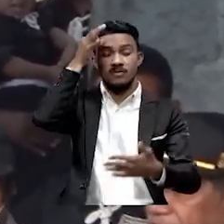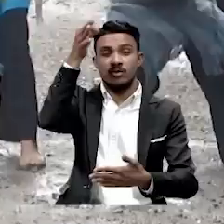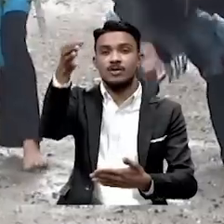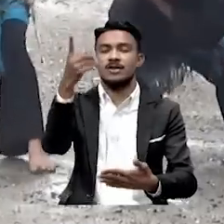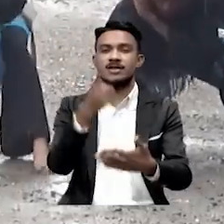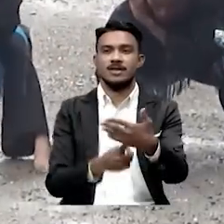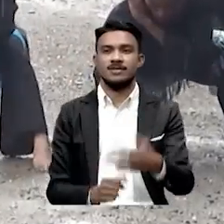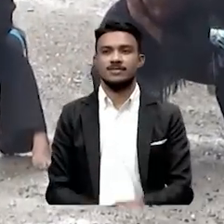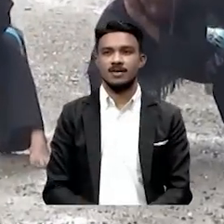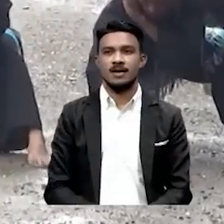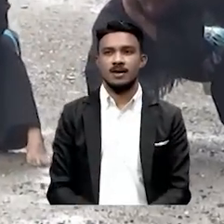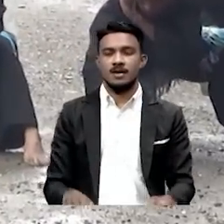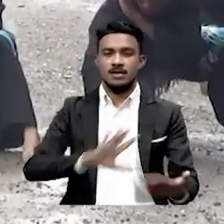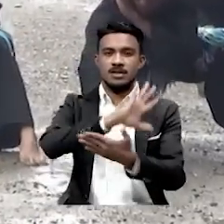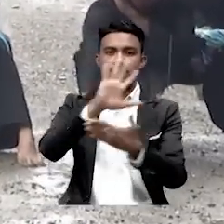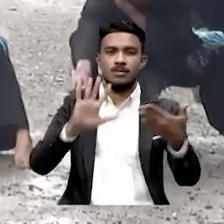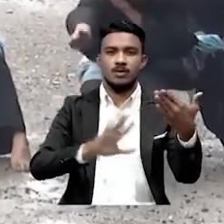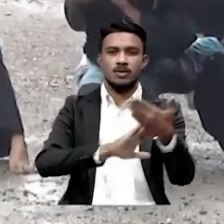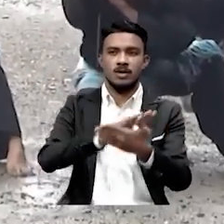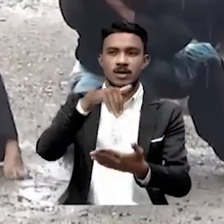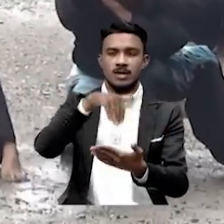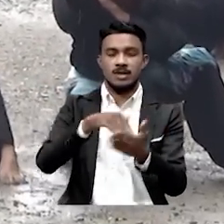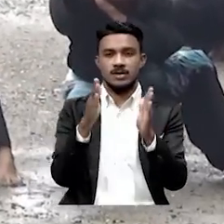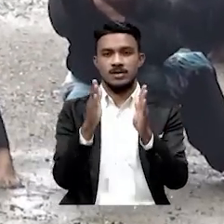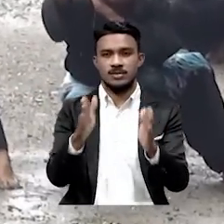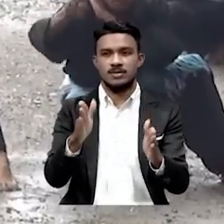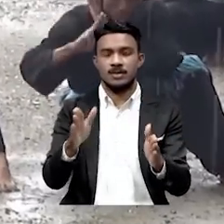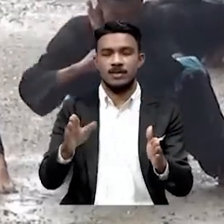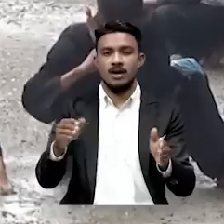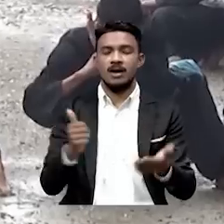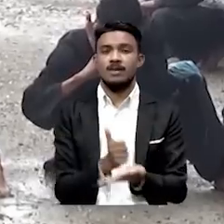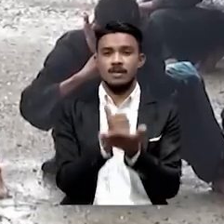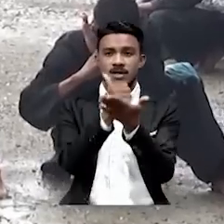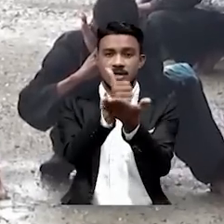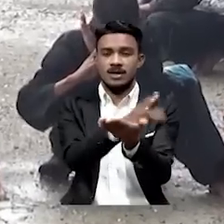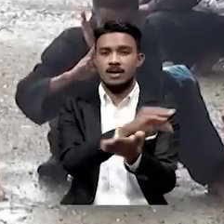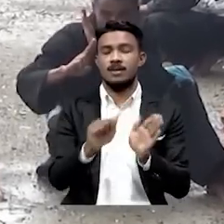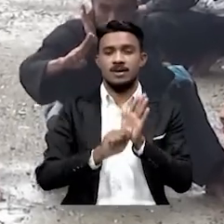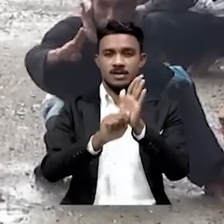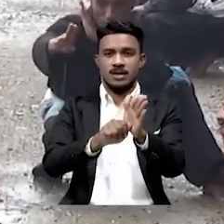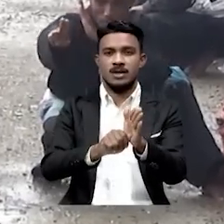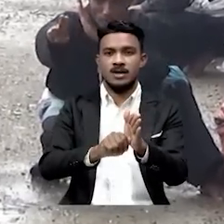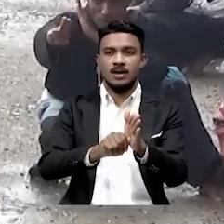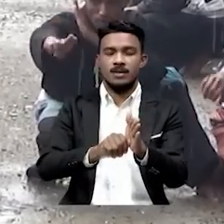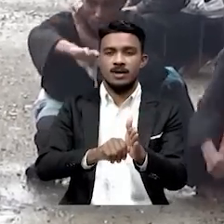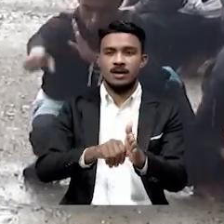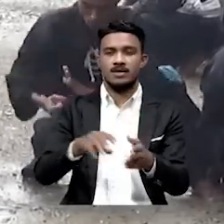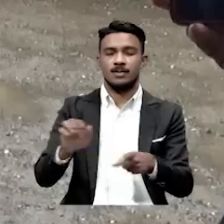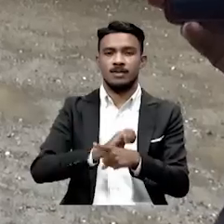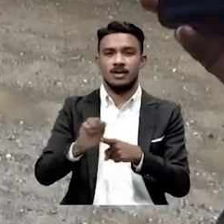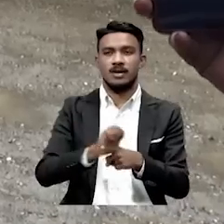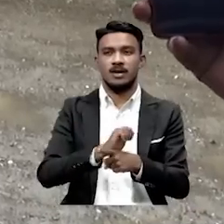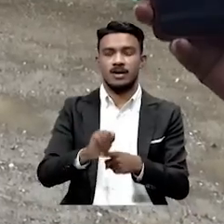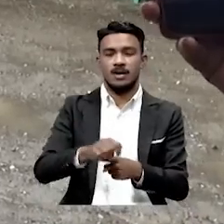matera. Ia seremoni ne alunu sira halo apresenta sang materia sira nebe trainador sira fom. Koordinator PSHT Rayon